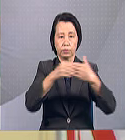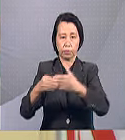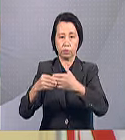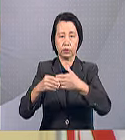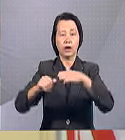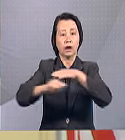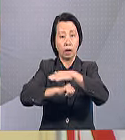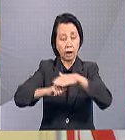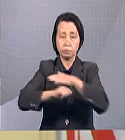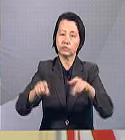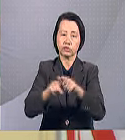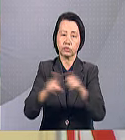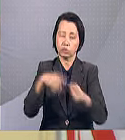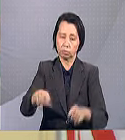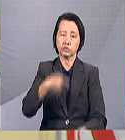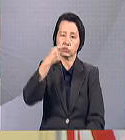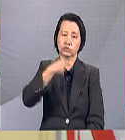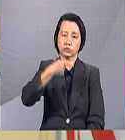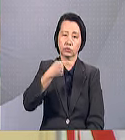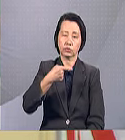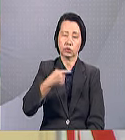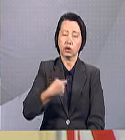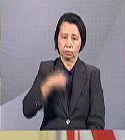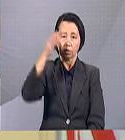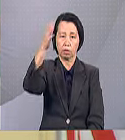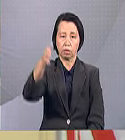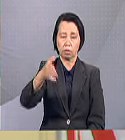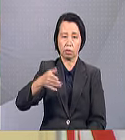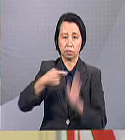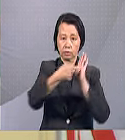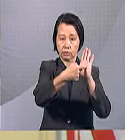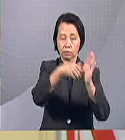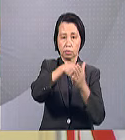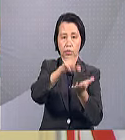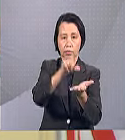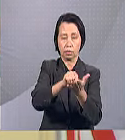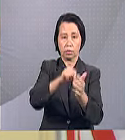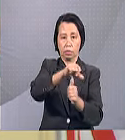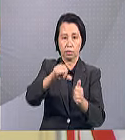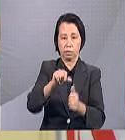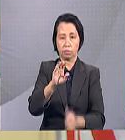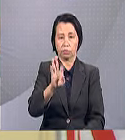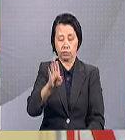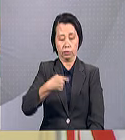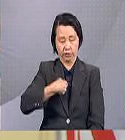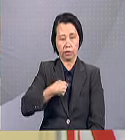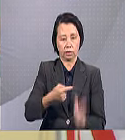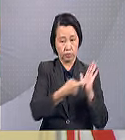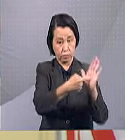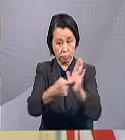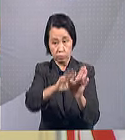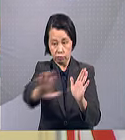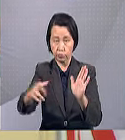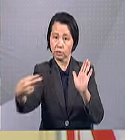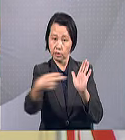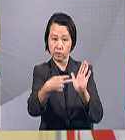asas sebagaimana yang telah disebutkan. Saya akan siarkan di media sosial rasmi saya untuk rujukan